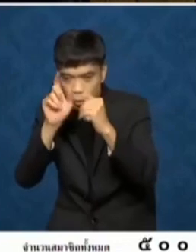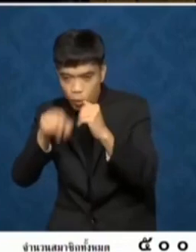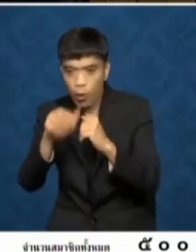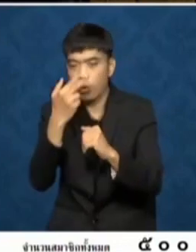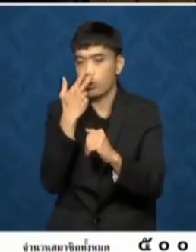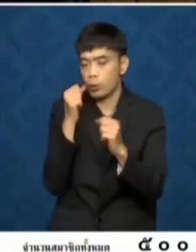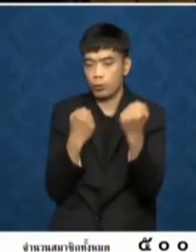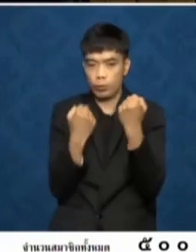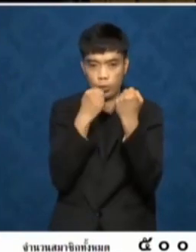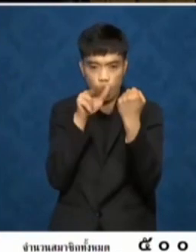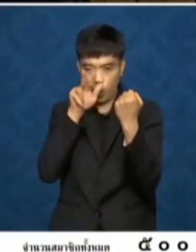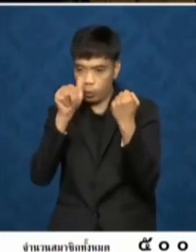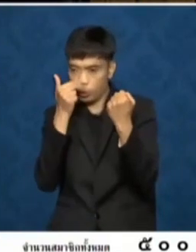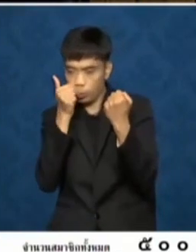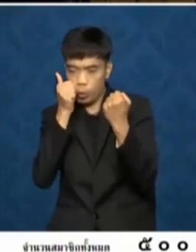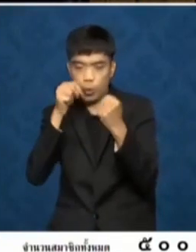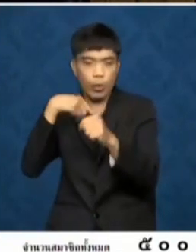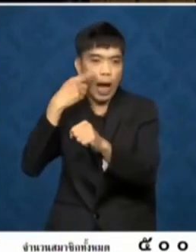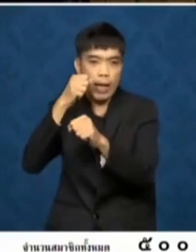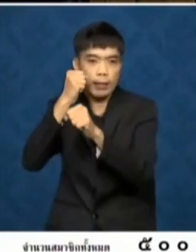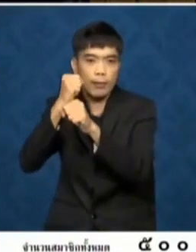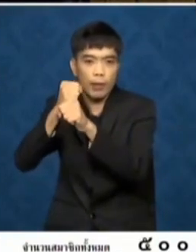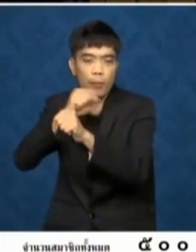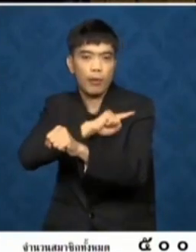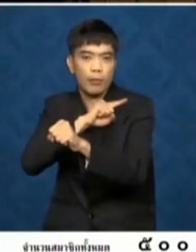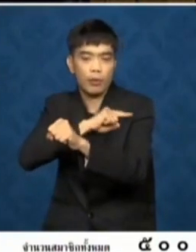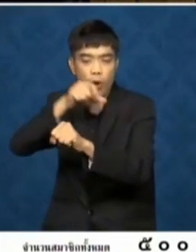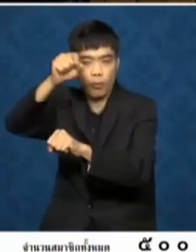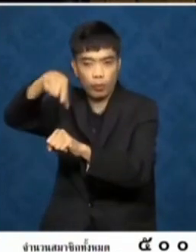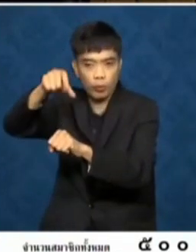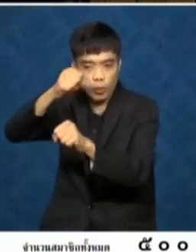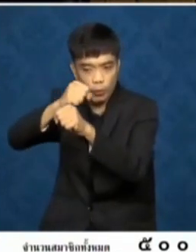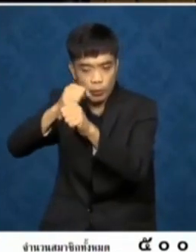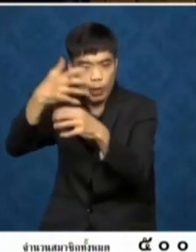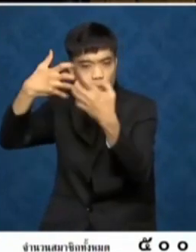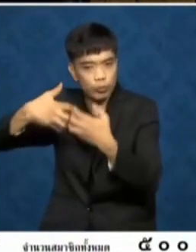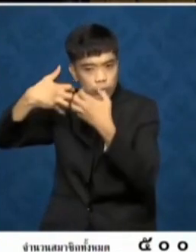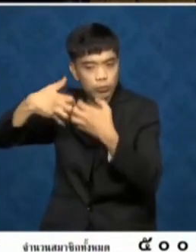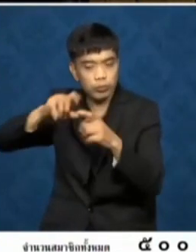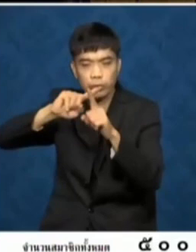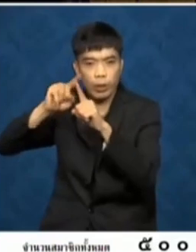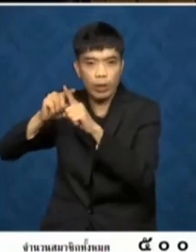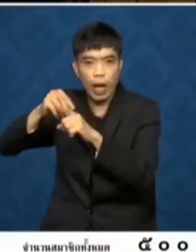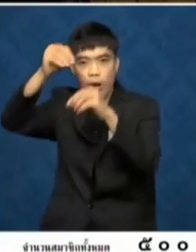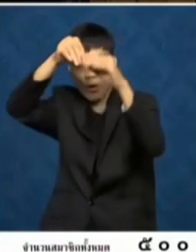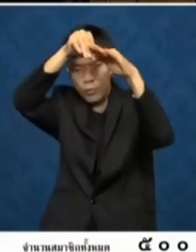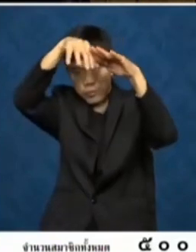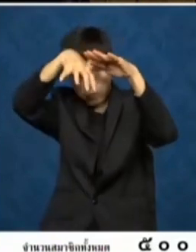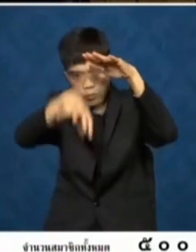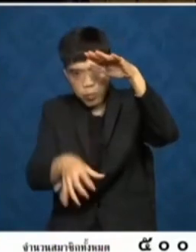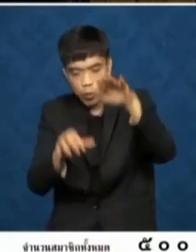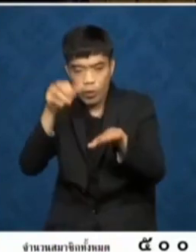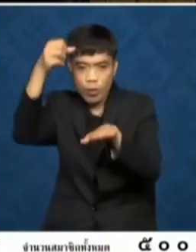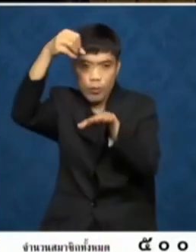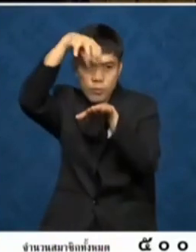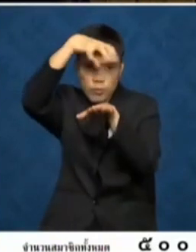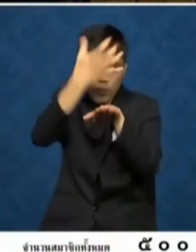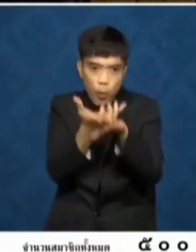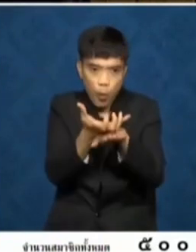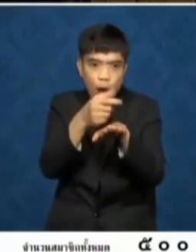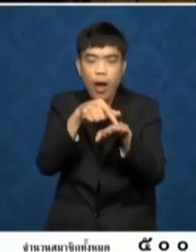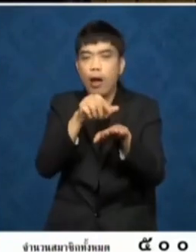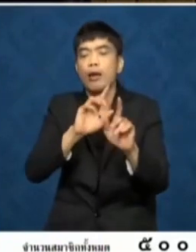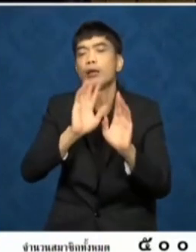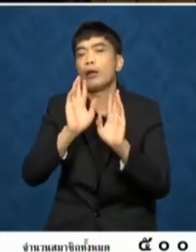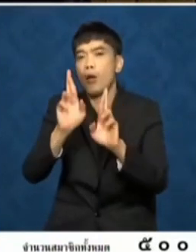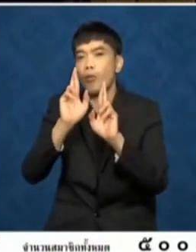เคร่งครัดอย่าให้เกิดอุบัติเหตุจากการก่อสร้างเช่นเครื่องจักรนะครับตกใส่รถของประชาชนของพ่อแม่พี่น้อง